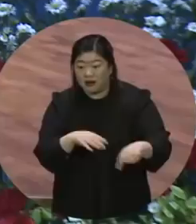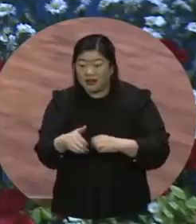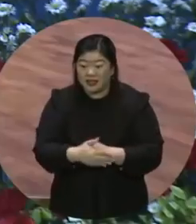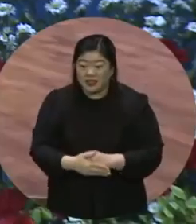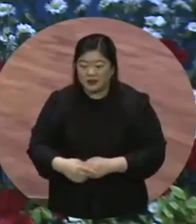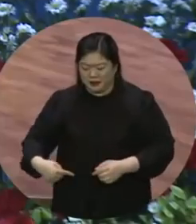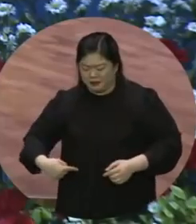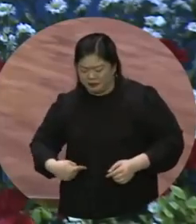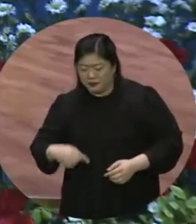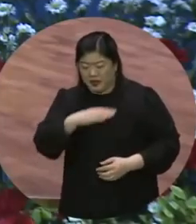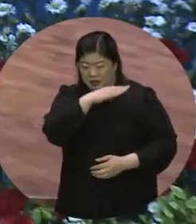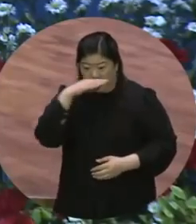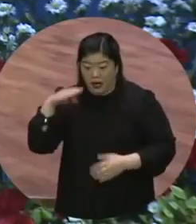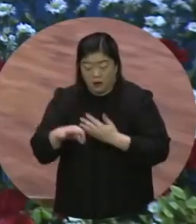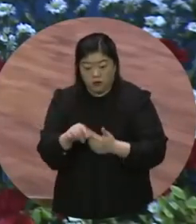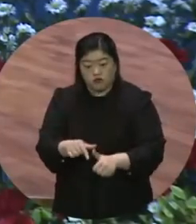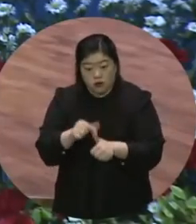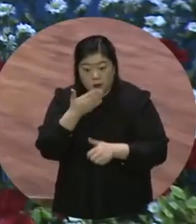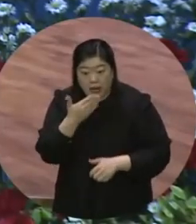양심이, 무슨 양심?